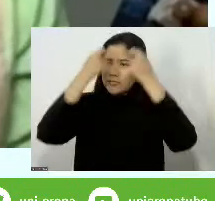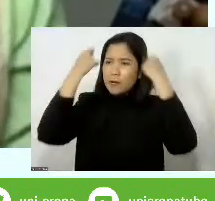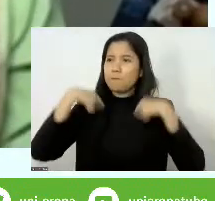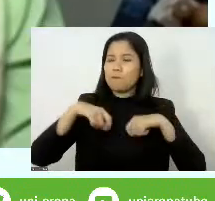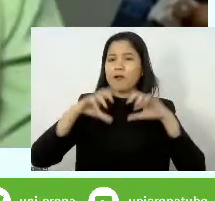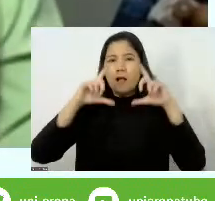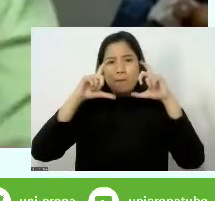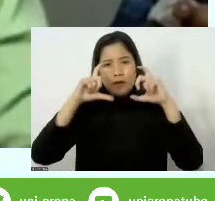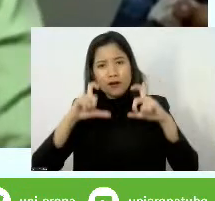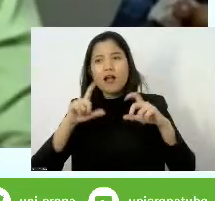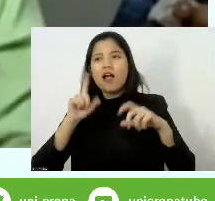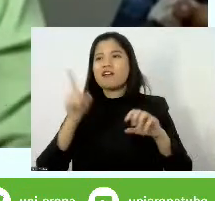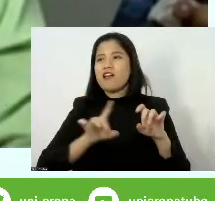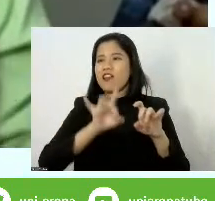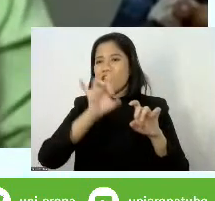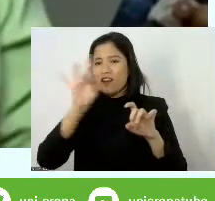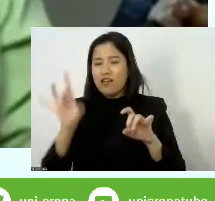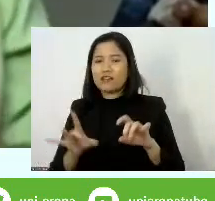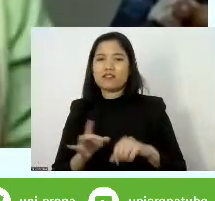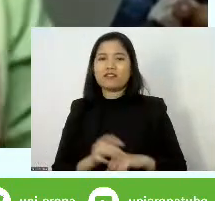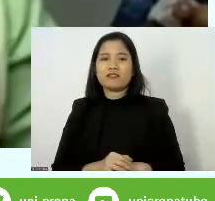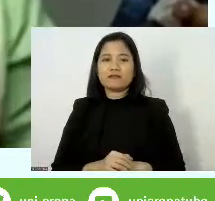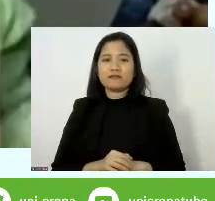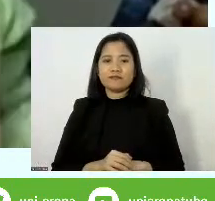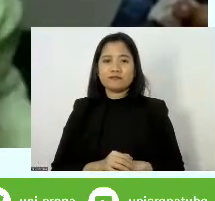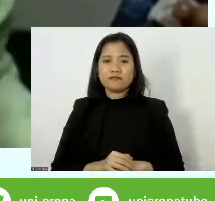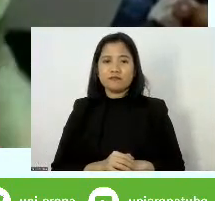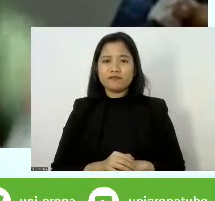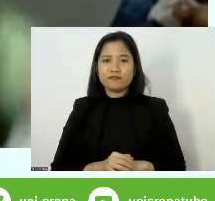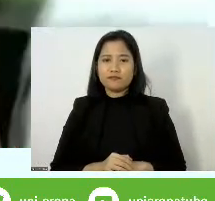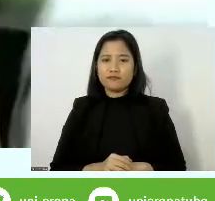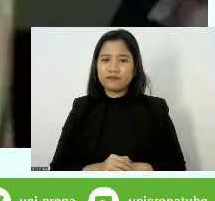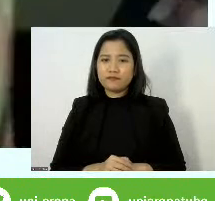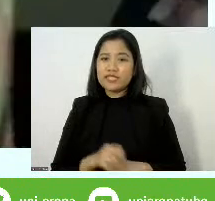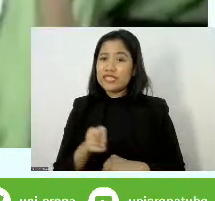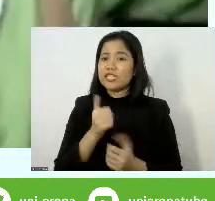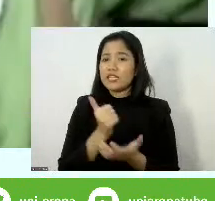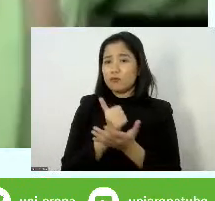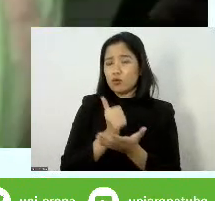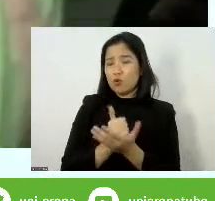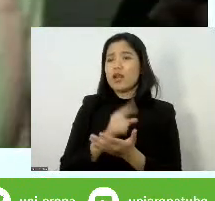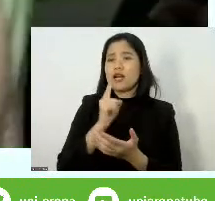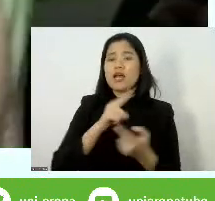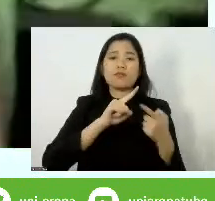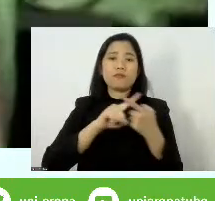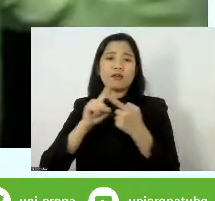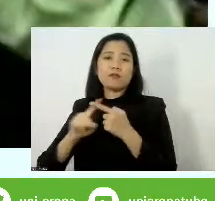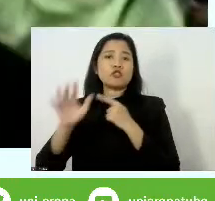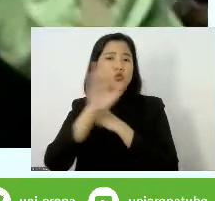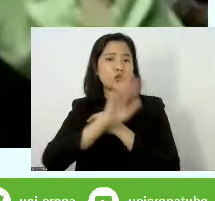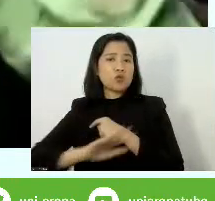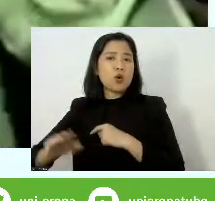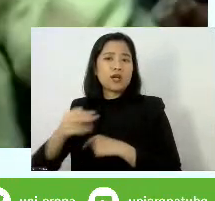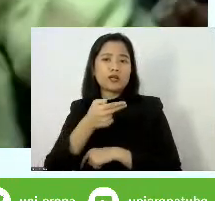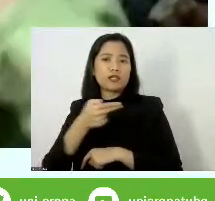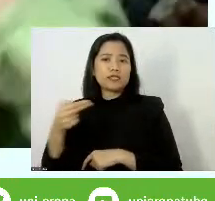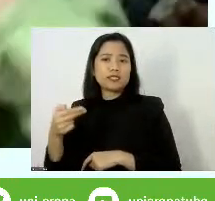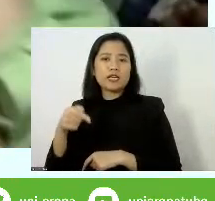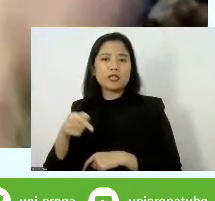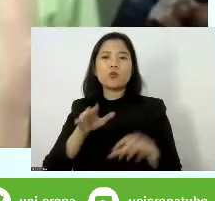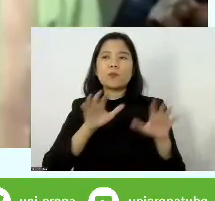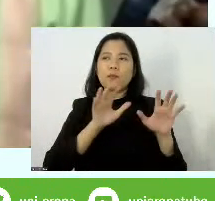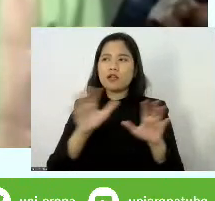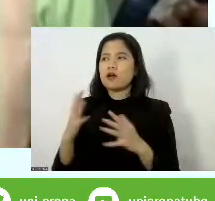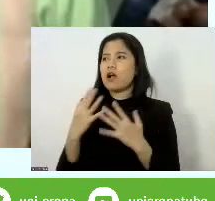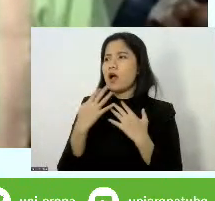ada jamur Iya ini Kebetulan ini Kebetulan hasil dari teman-teman kita yang di seluruh Indonesia dan mereka juga punya banyak